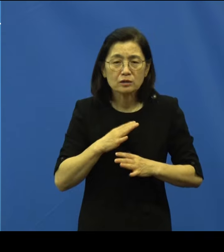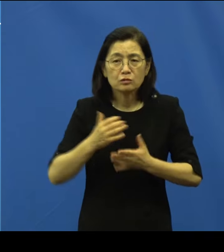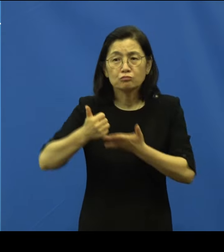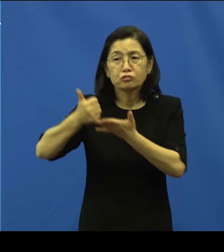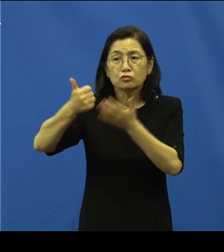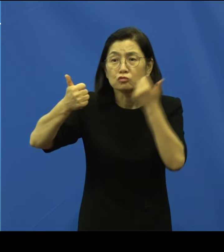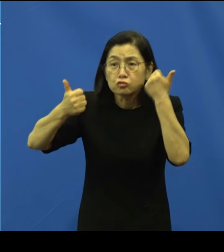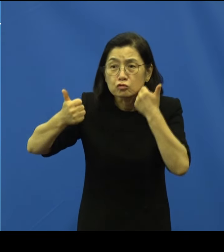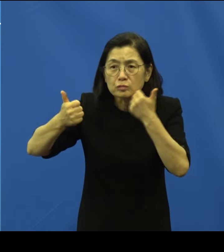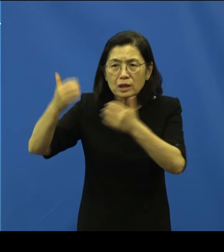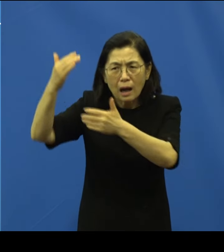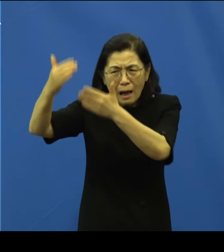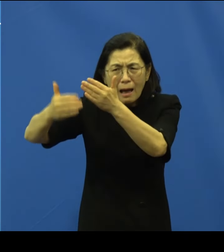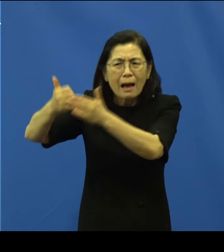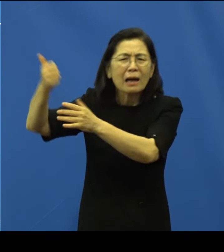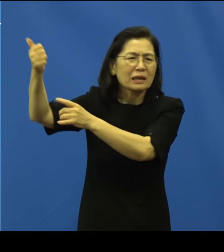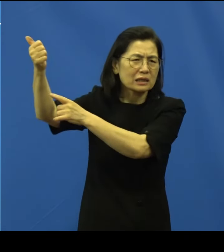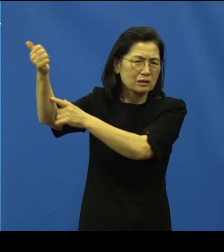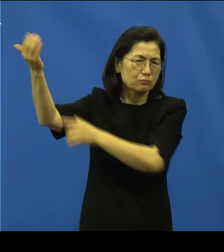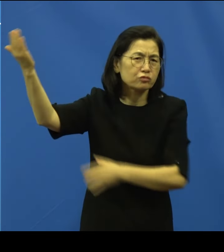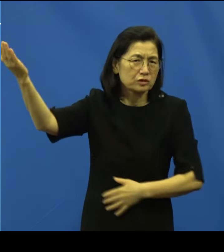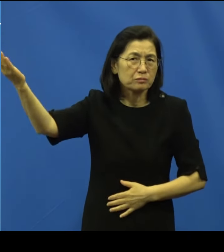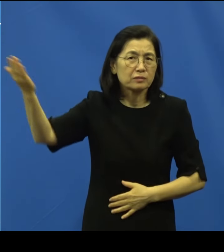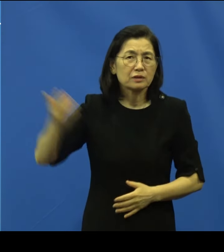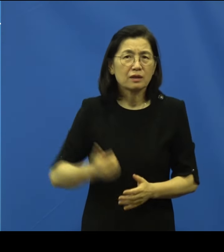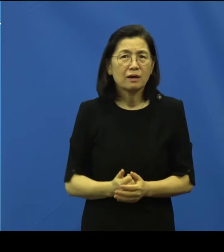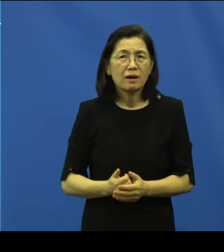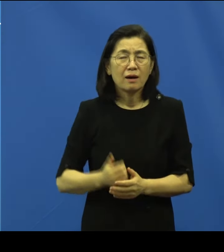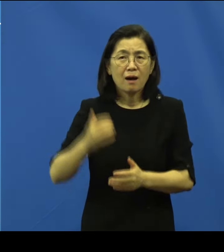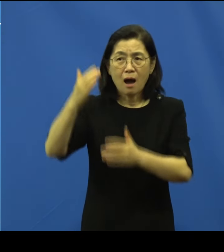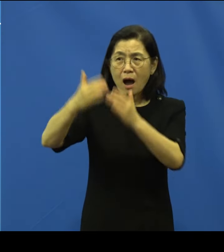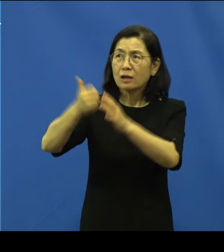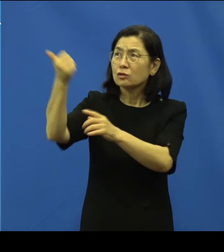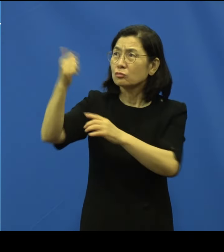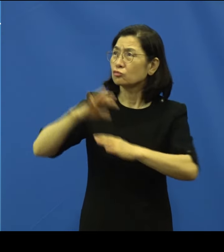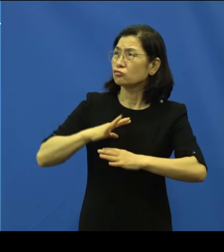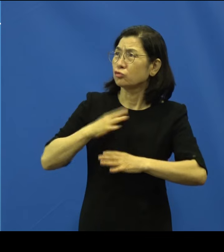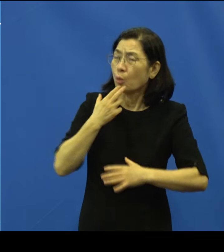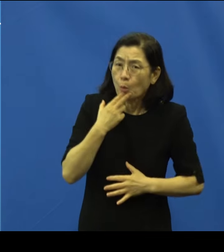하나님에 대한 두려움은 없고 적고 그냥 사람들